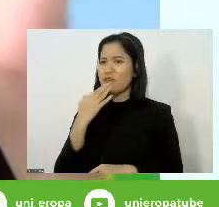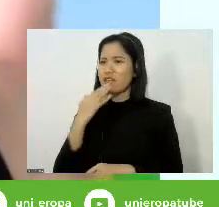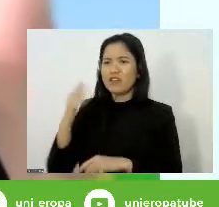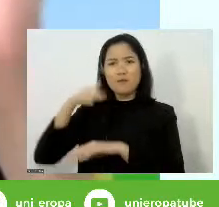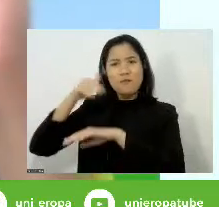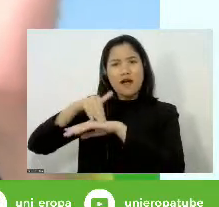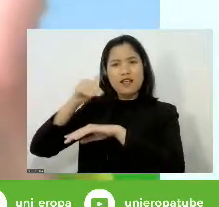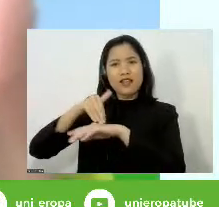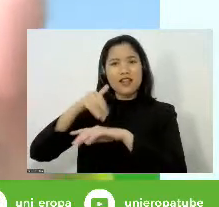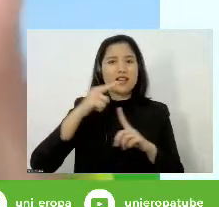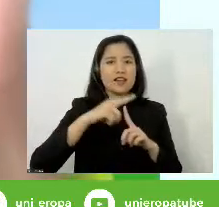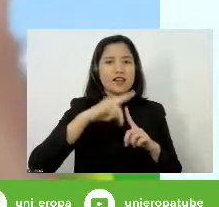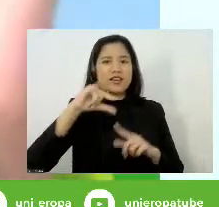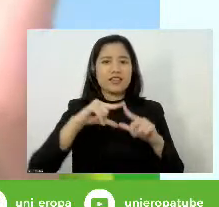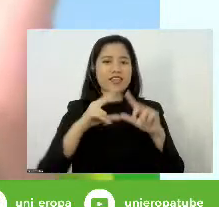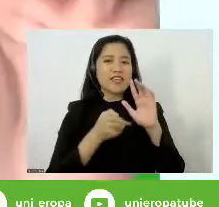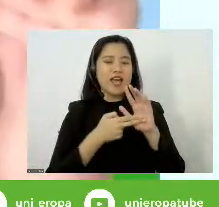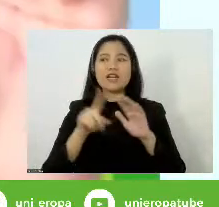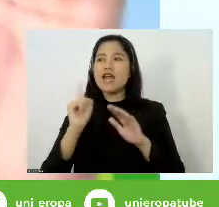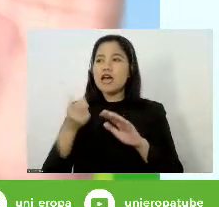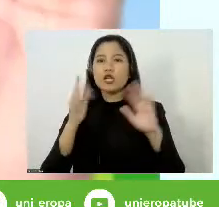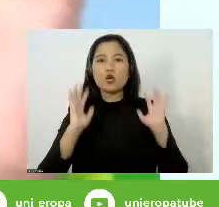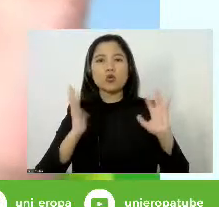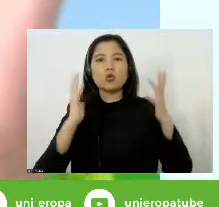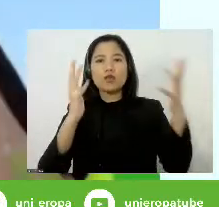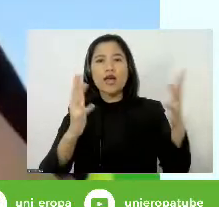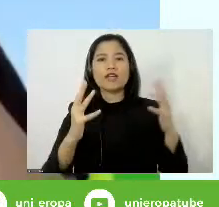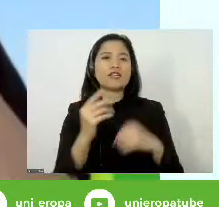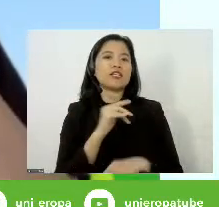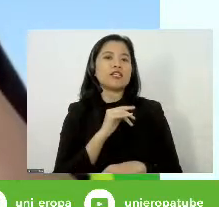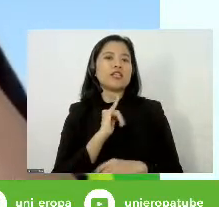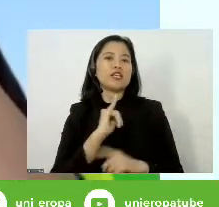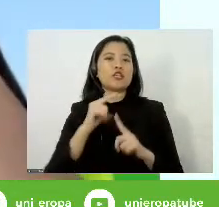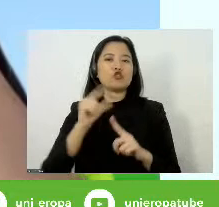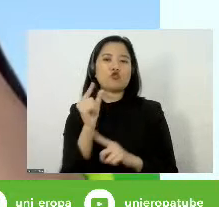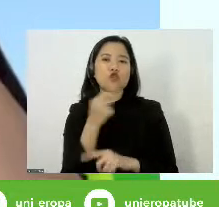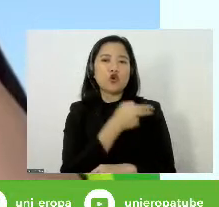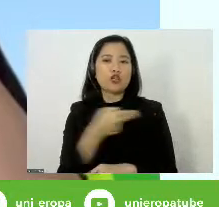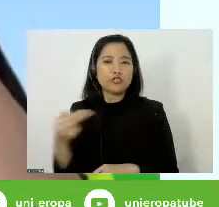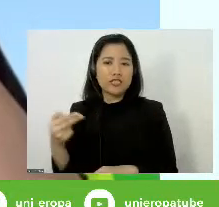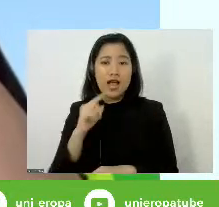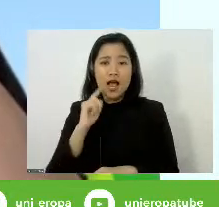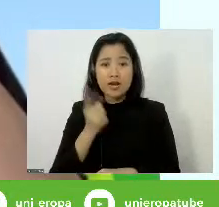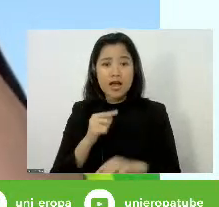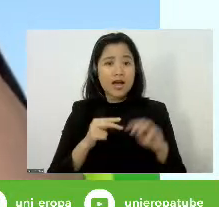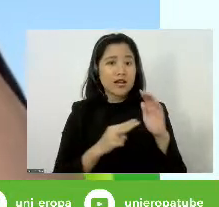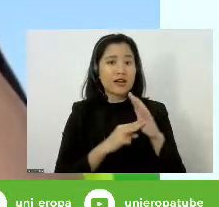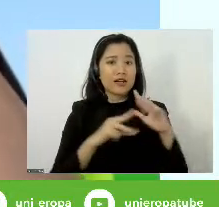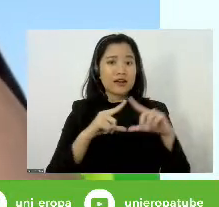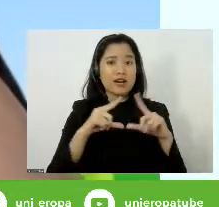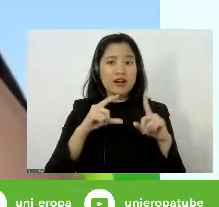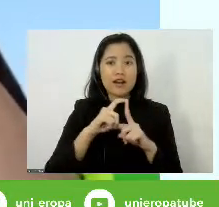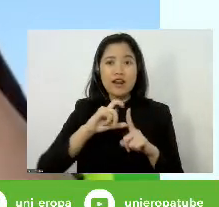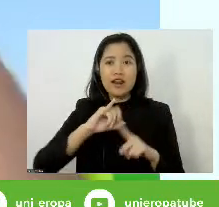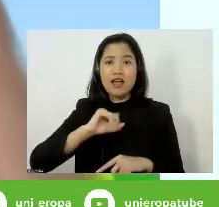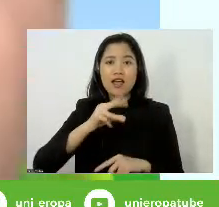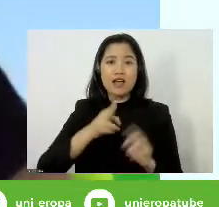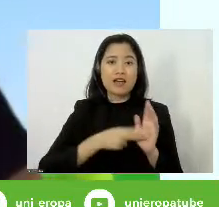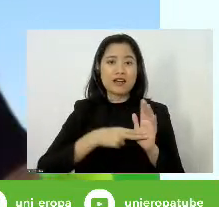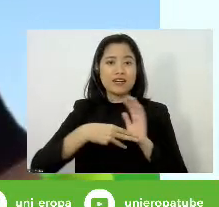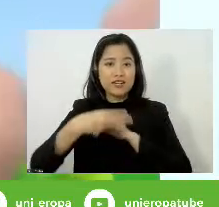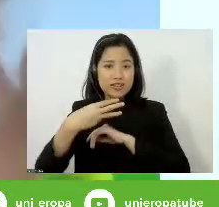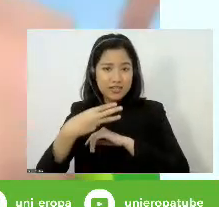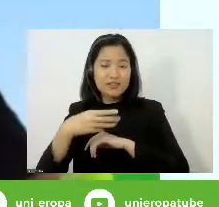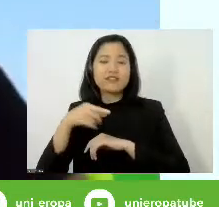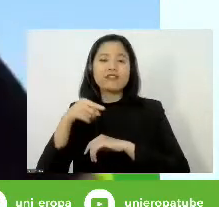Deni pegiat konservasi hutan dari hutan itu Indonesia dan ada juga Nadine Chandrawinata public figure dan juga